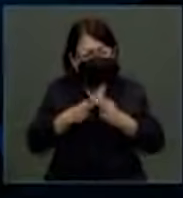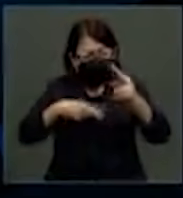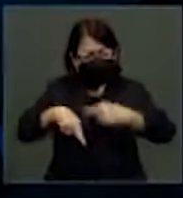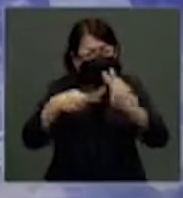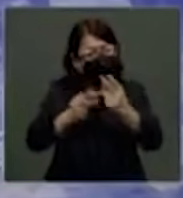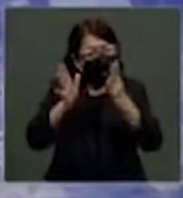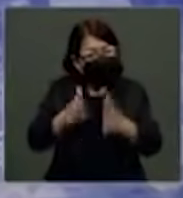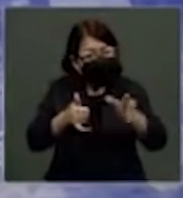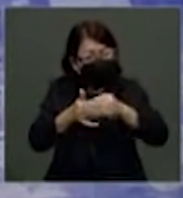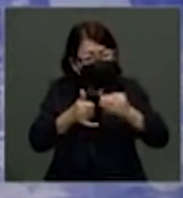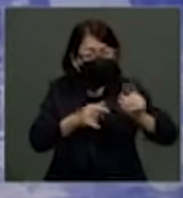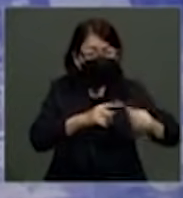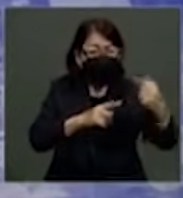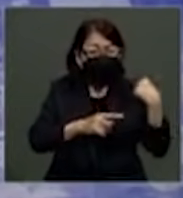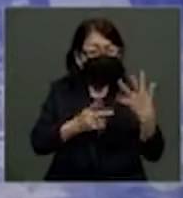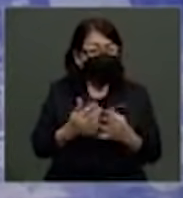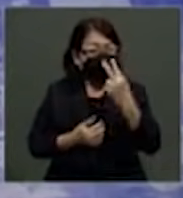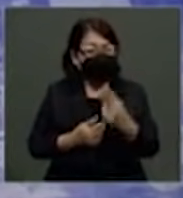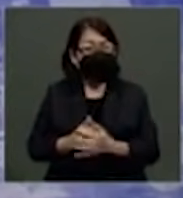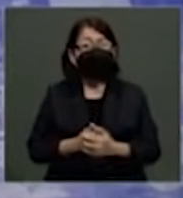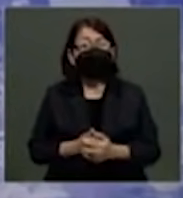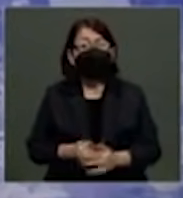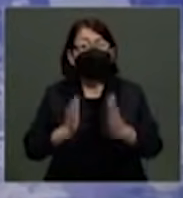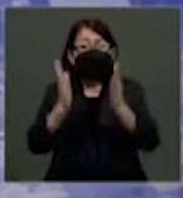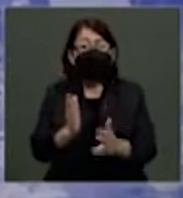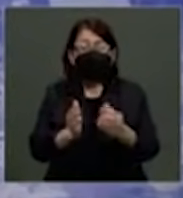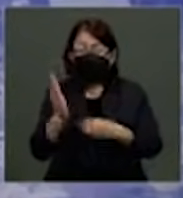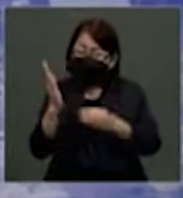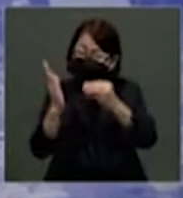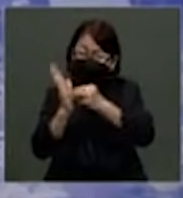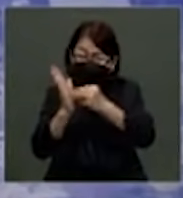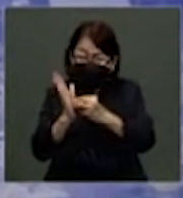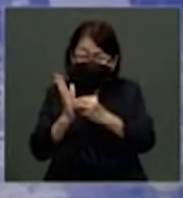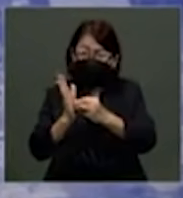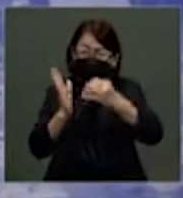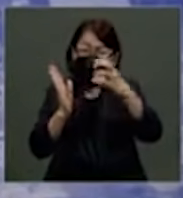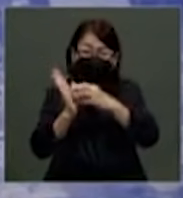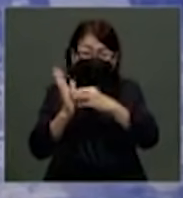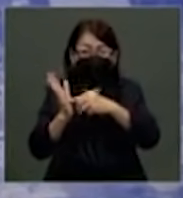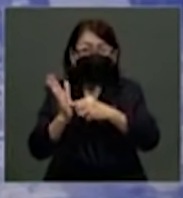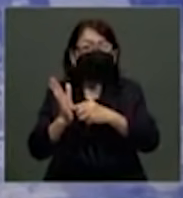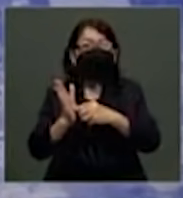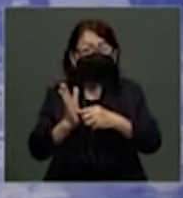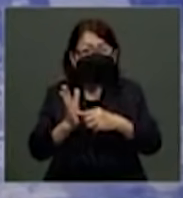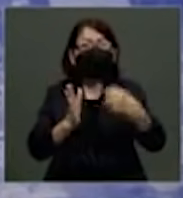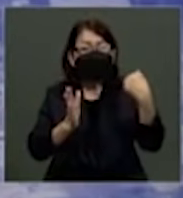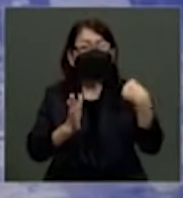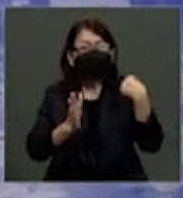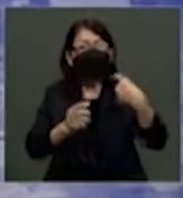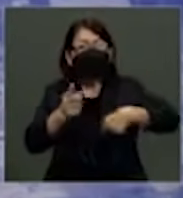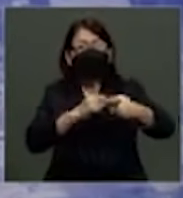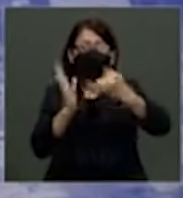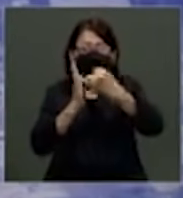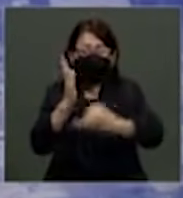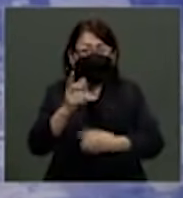ในการที่จะให้ผู้ประกอบการนั้นปฏิบัติรวมทั้งตรวจคัดกรองเราจะเห็นภาพของคนที่อยู่กรุงเทพมหานครปริมณฑลเนี่ยนั่งรถส